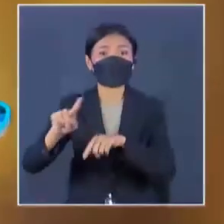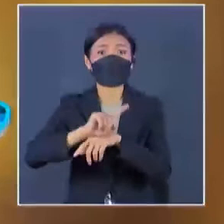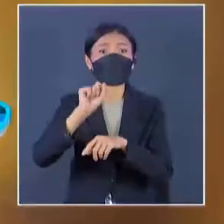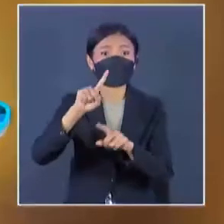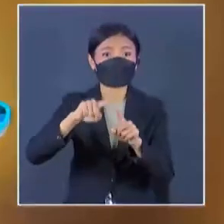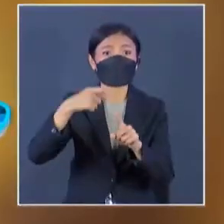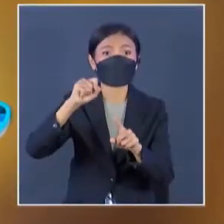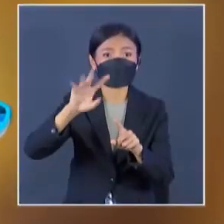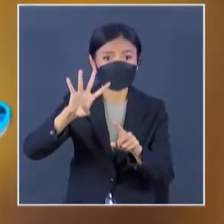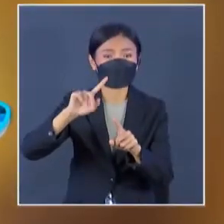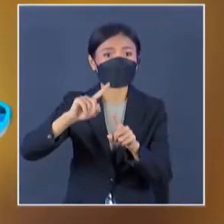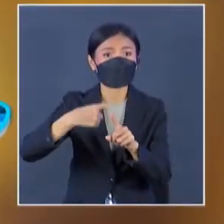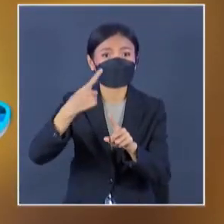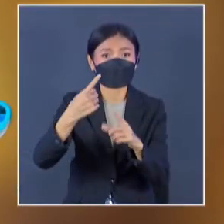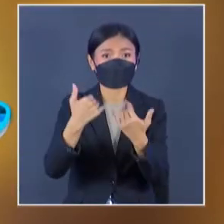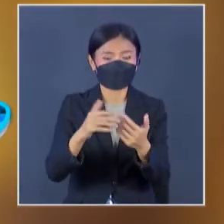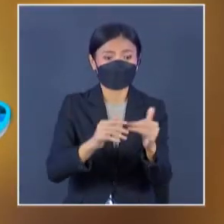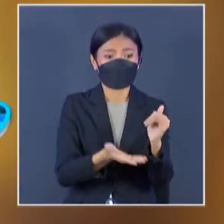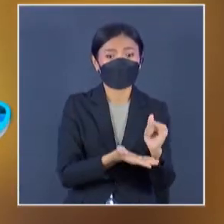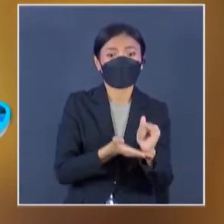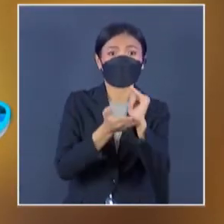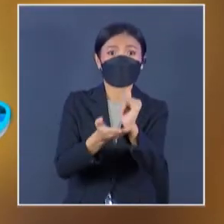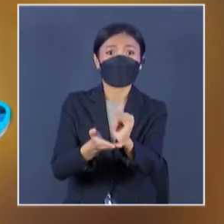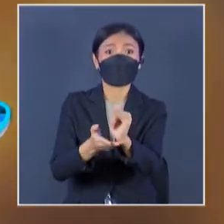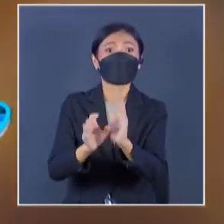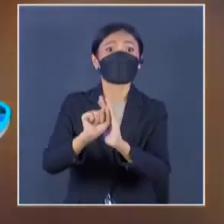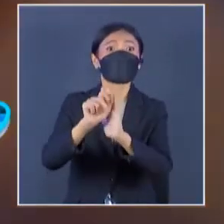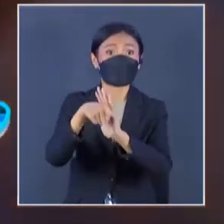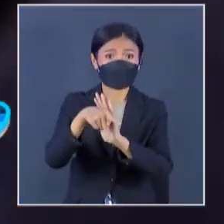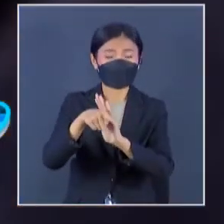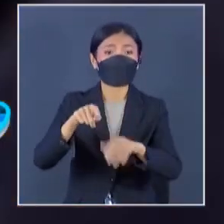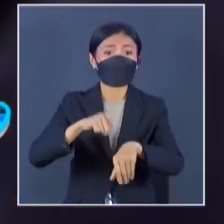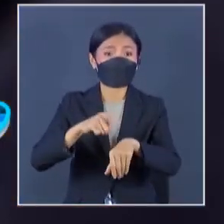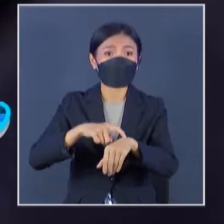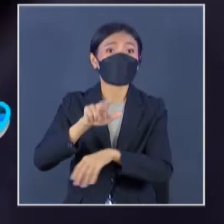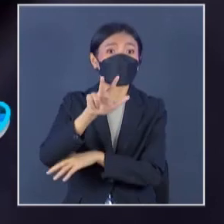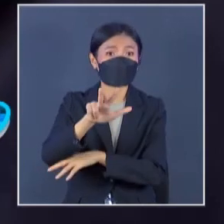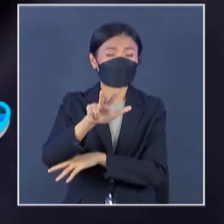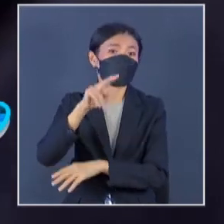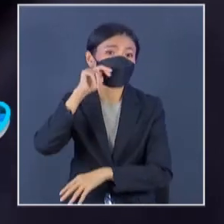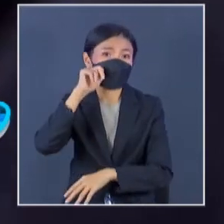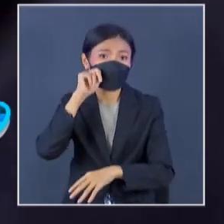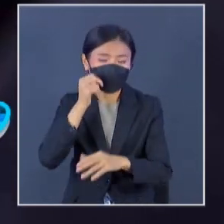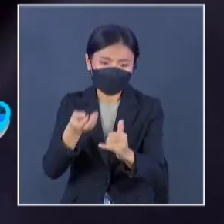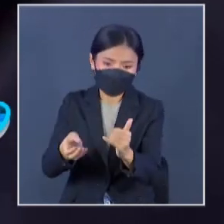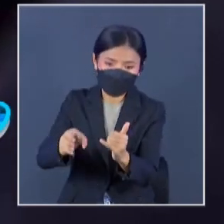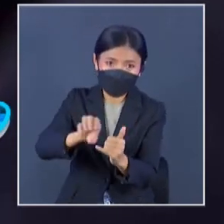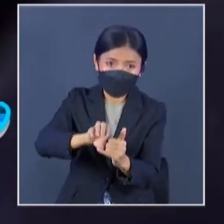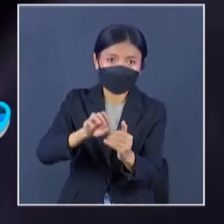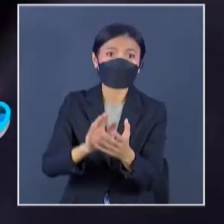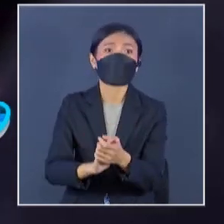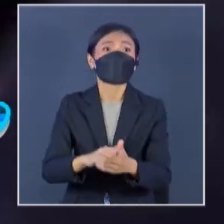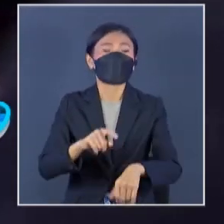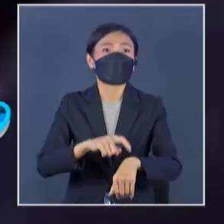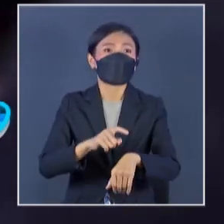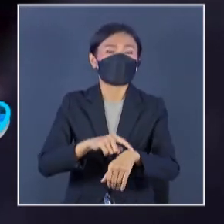พจากโรงพยาบาลไปที่วัดวังน้ำเย็นจังหวัดสุพรรณบุรีเวลา 15:00 นรดน้ำศพค่ะ 17:00 นพระราชท